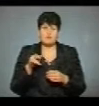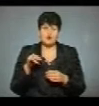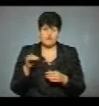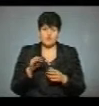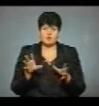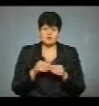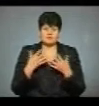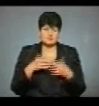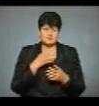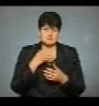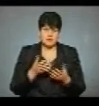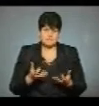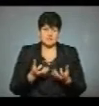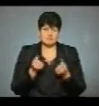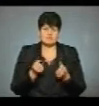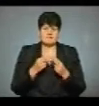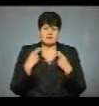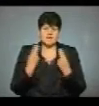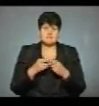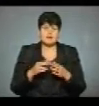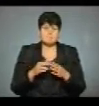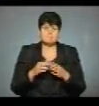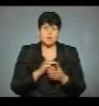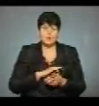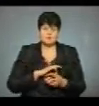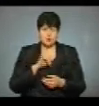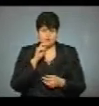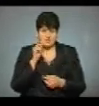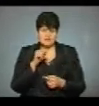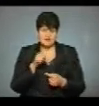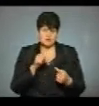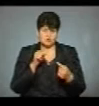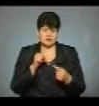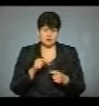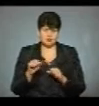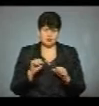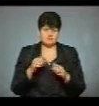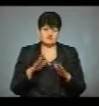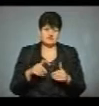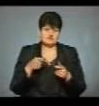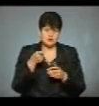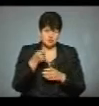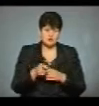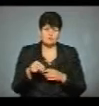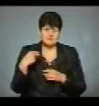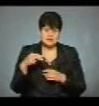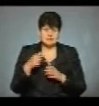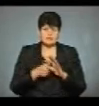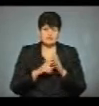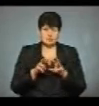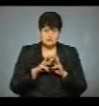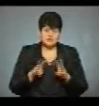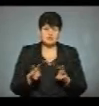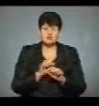висловили підтримку Федерації профспілок України в її суперечці з урядом. Вони вже звернулися і до президента, і до кабінету міністрів, що